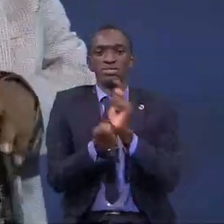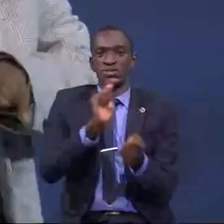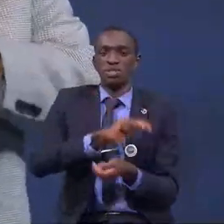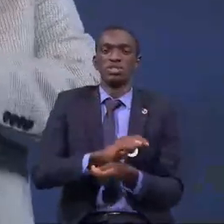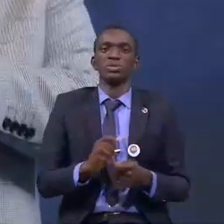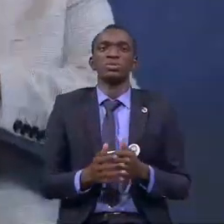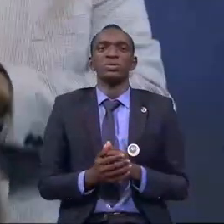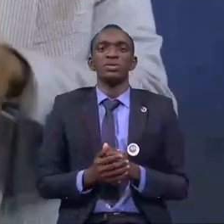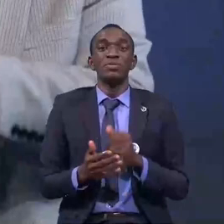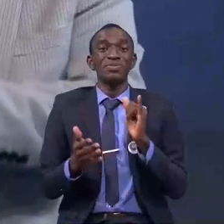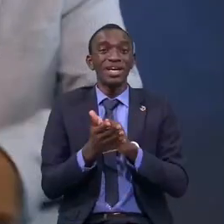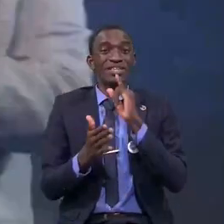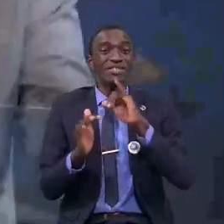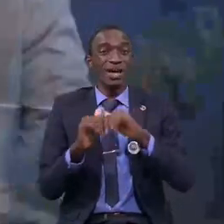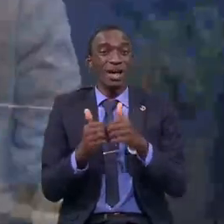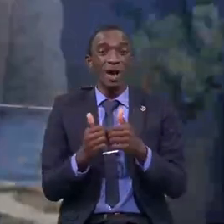transformation.